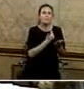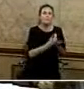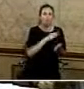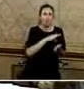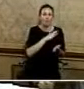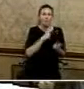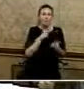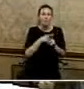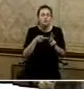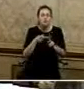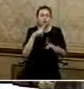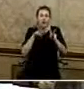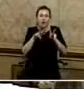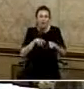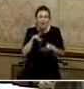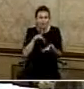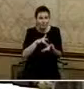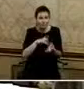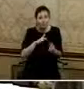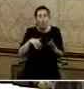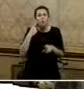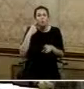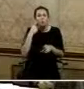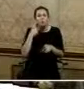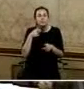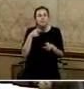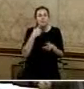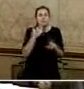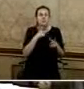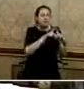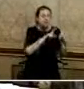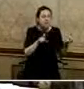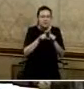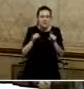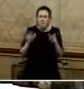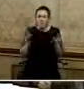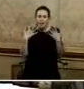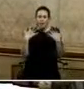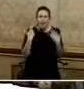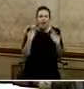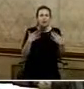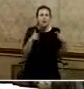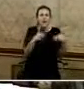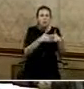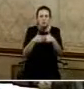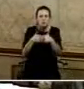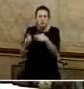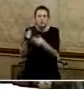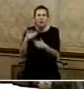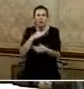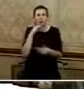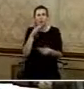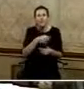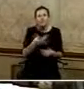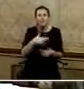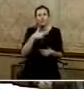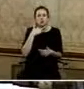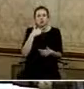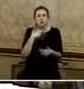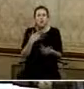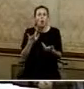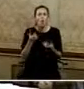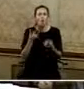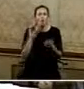iskoristi to mjesto koje ima i onda to ispada da imate zgradu do zgrade, nema parkova, nema škola dovoljno, nema vrtića, ne gleda se koliko su